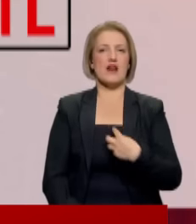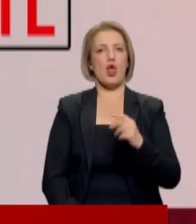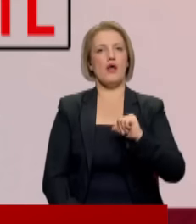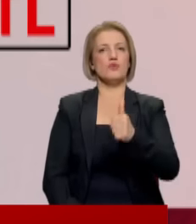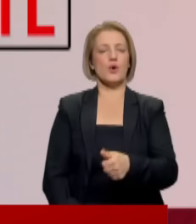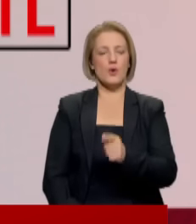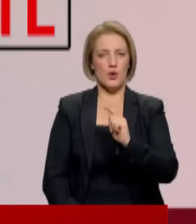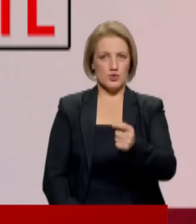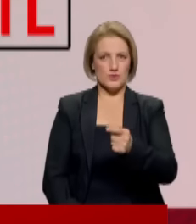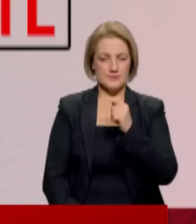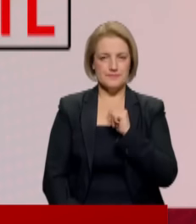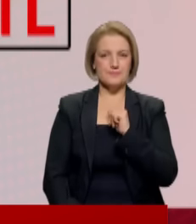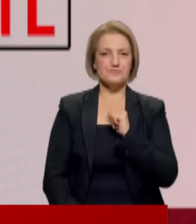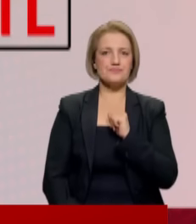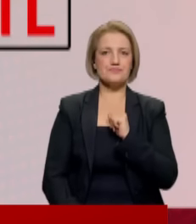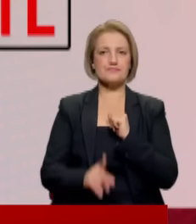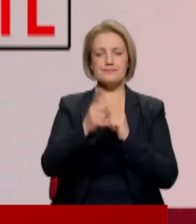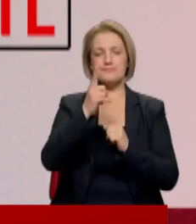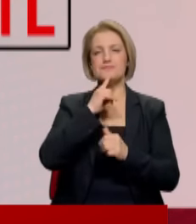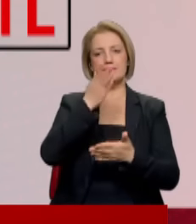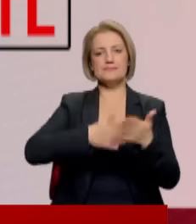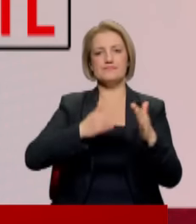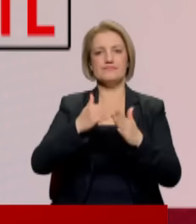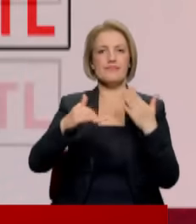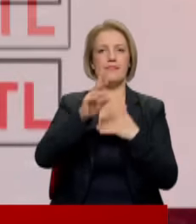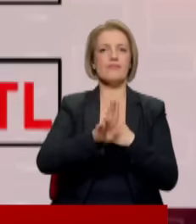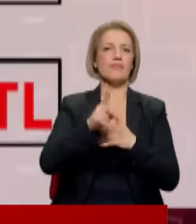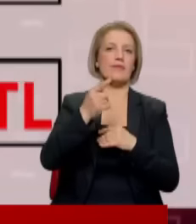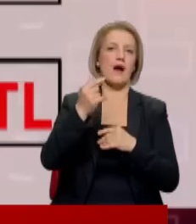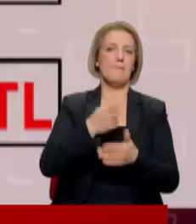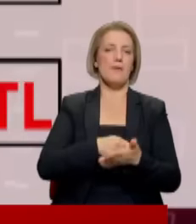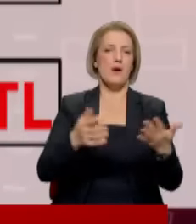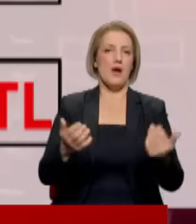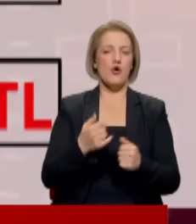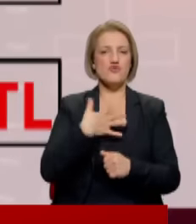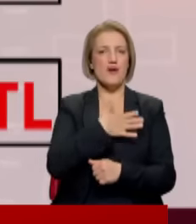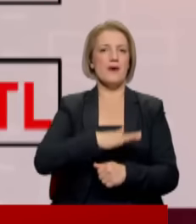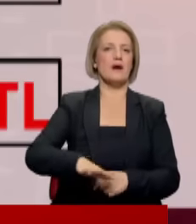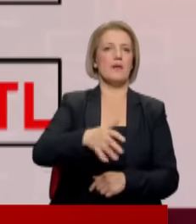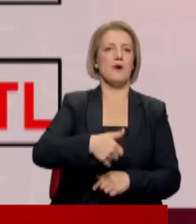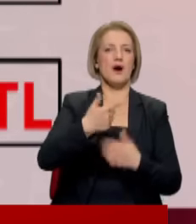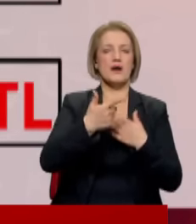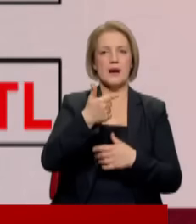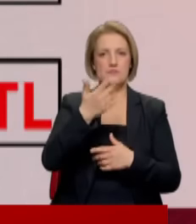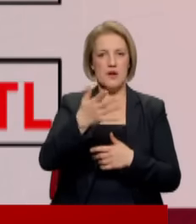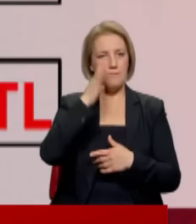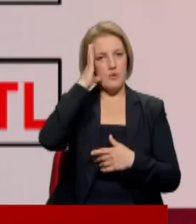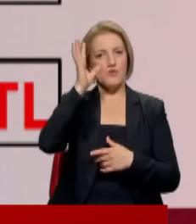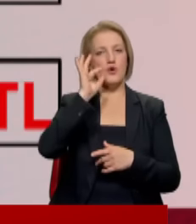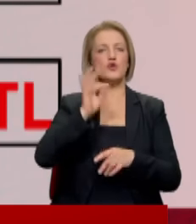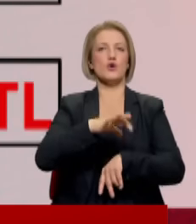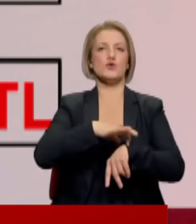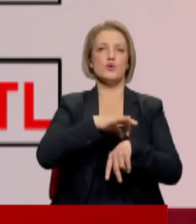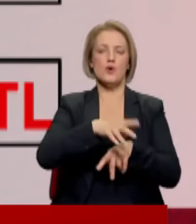kesilen vergi % 27'ye kadar çıkıyor yılın yarısından itibaren 7.000 L az maaş alıyor CHP Genel Başkan Yardımcısı Profesör Doktor